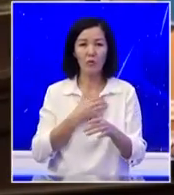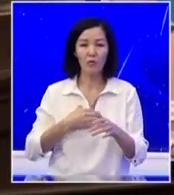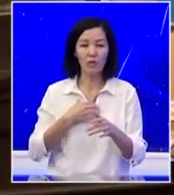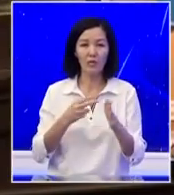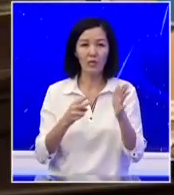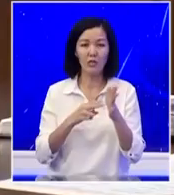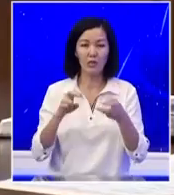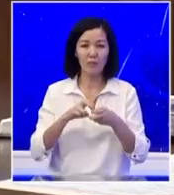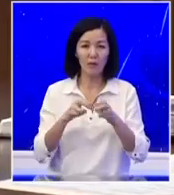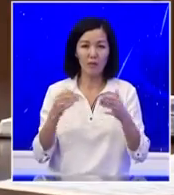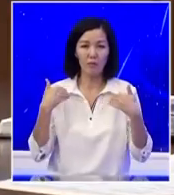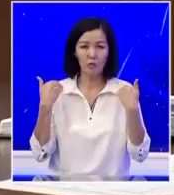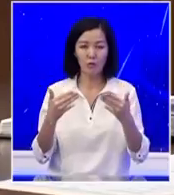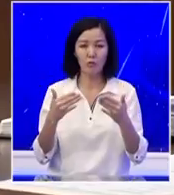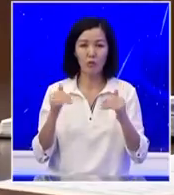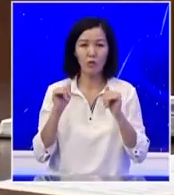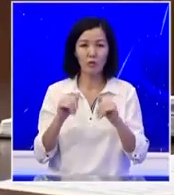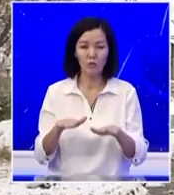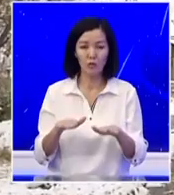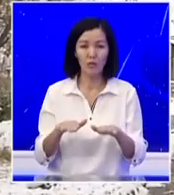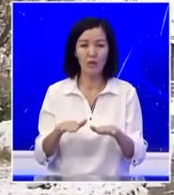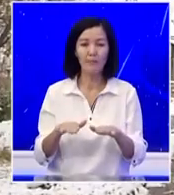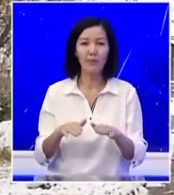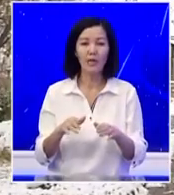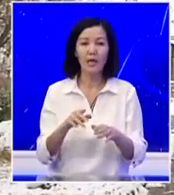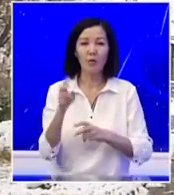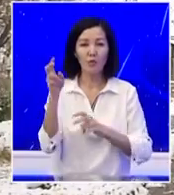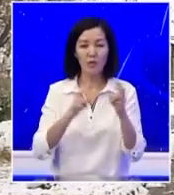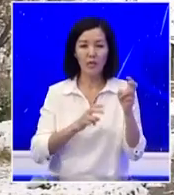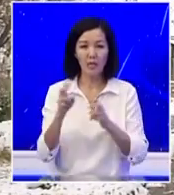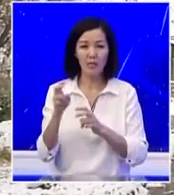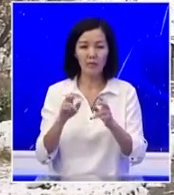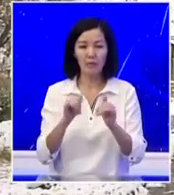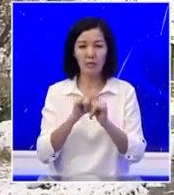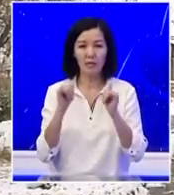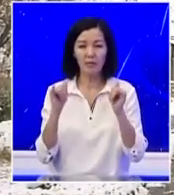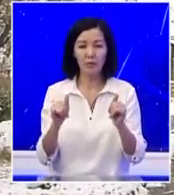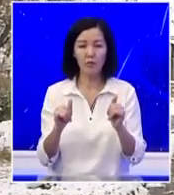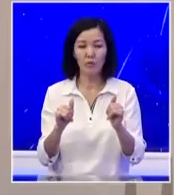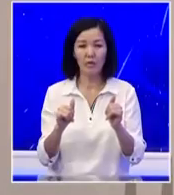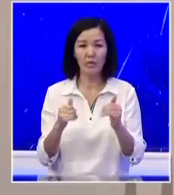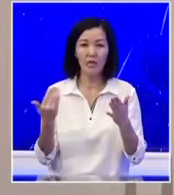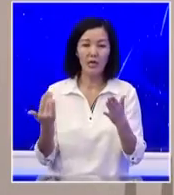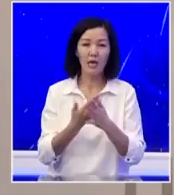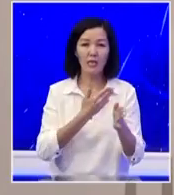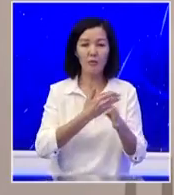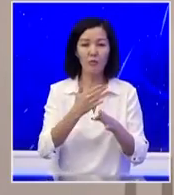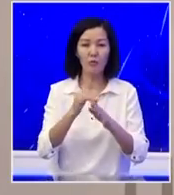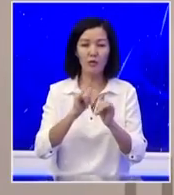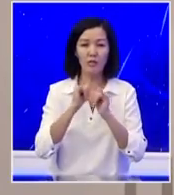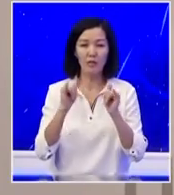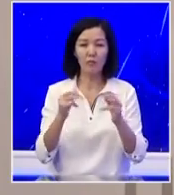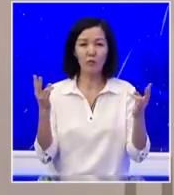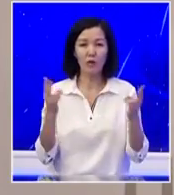7 мәселені шешуді ұсынды. Бірінші, қолданыстағы қуатты шикізат базасы негізінде өндірістегі жаңа қайта бөлулерді дамыту қажет.